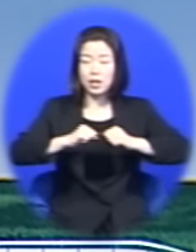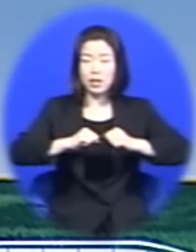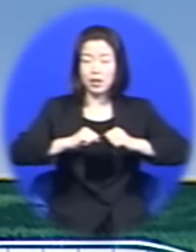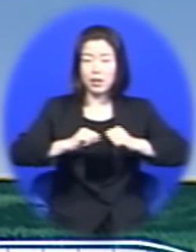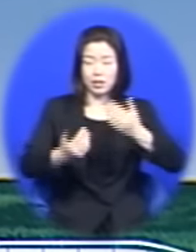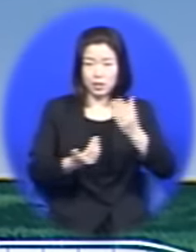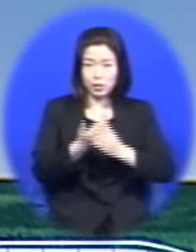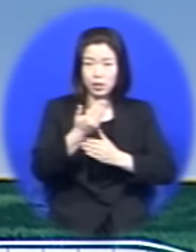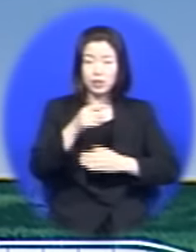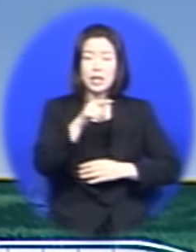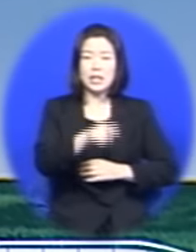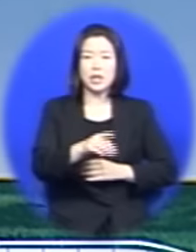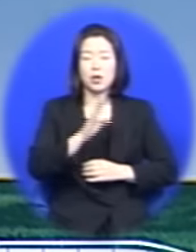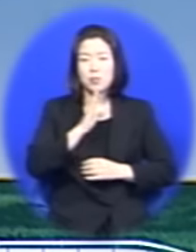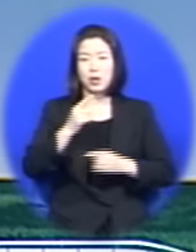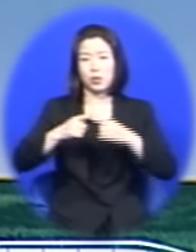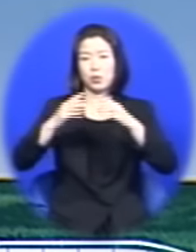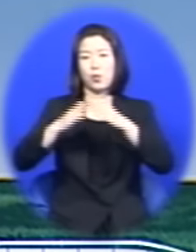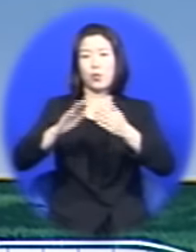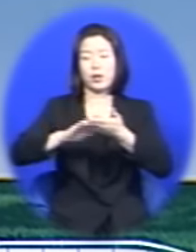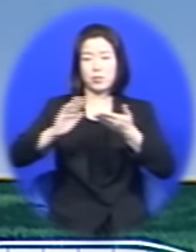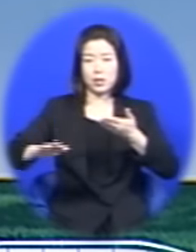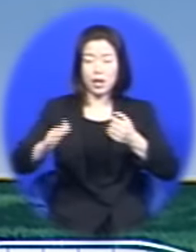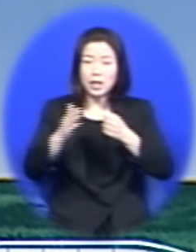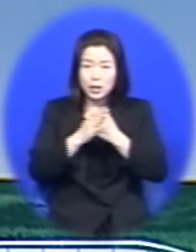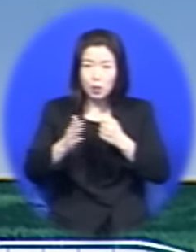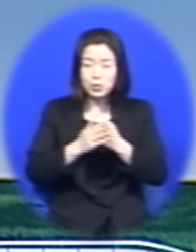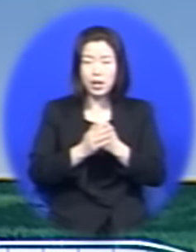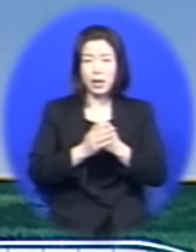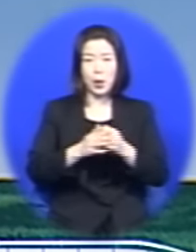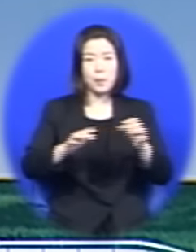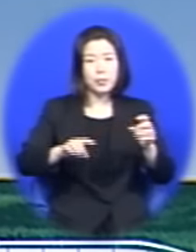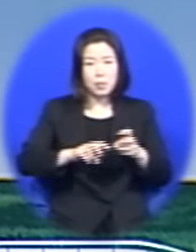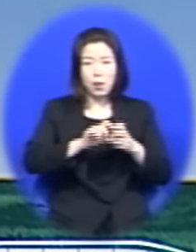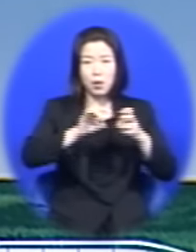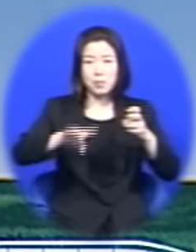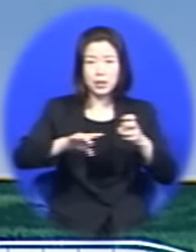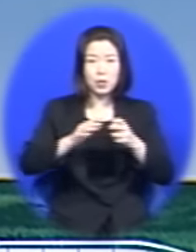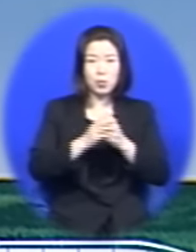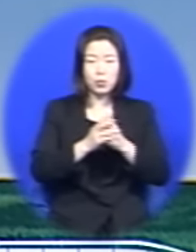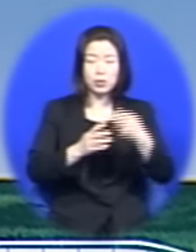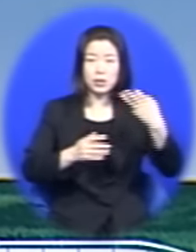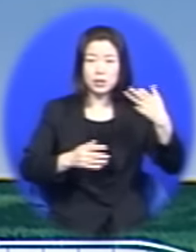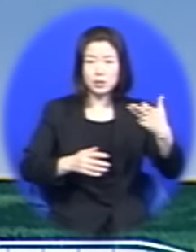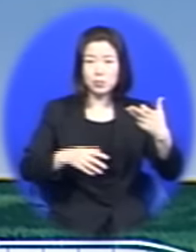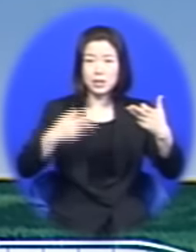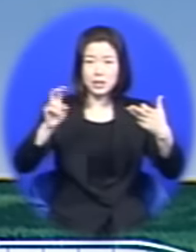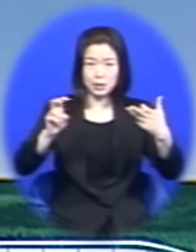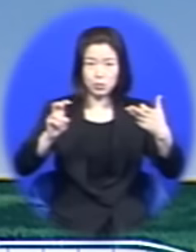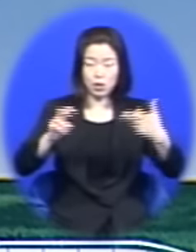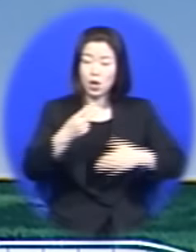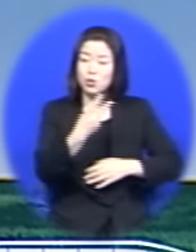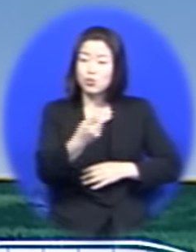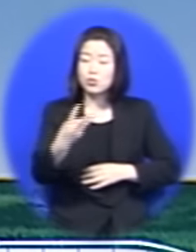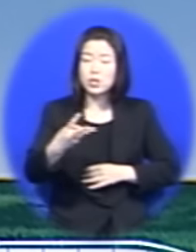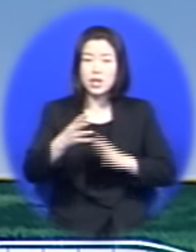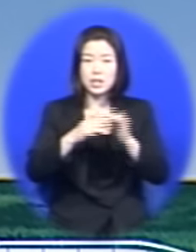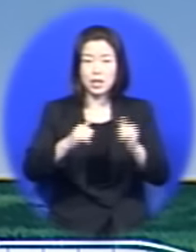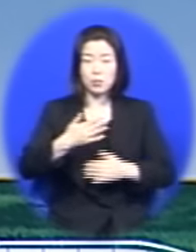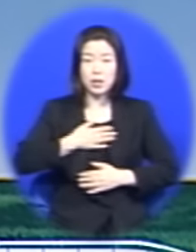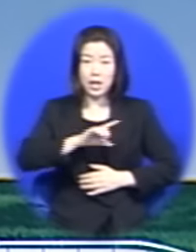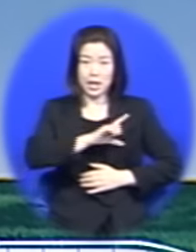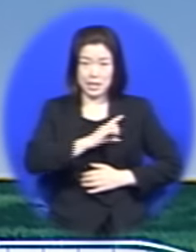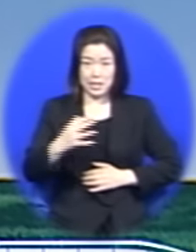교회예요. 그래서 예수님께서 마태복음 18장 20절에 두 세 사람이 내 이름으로